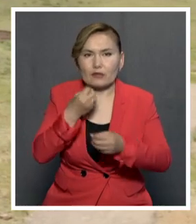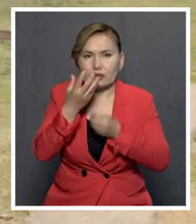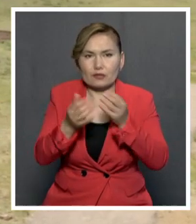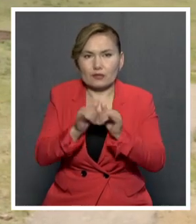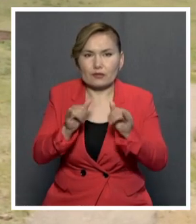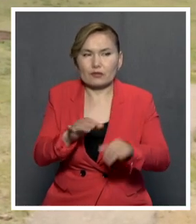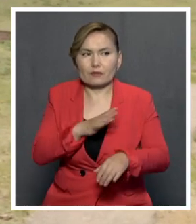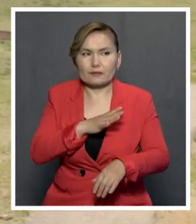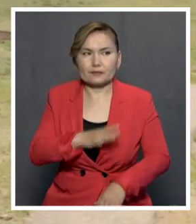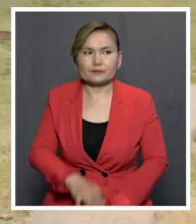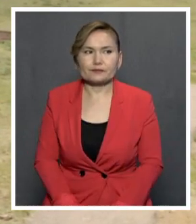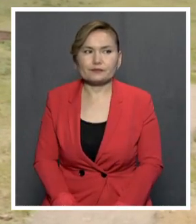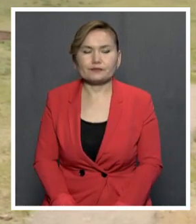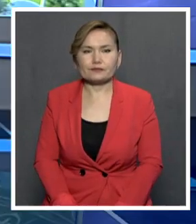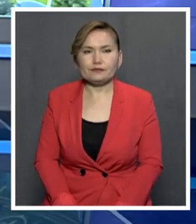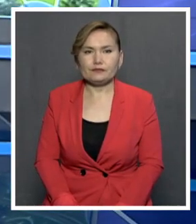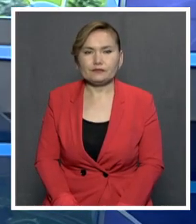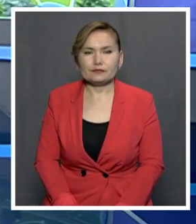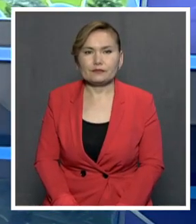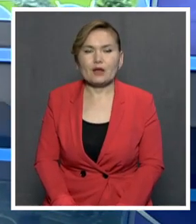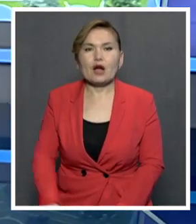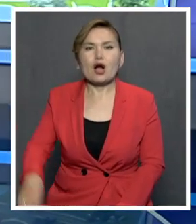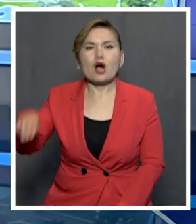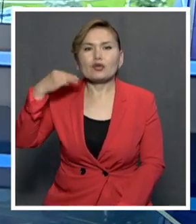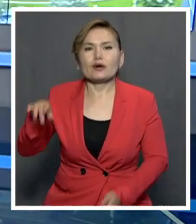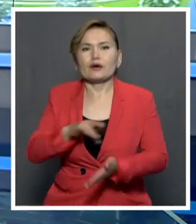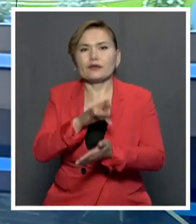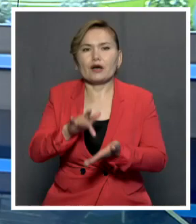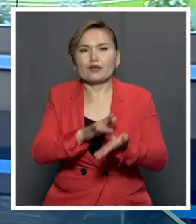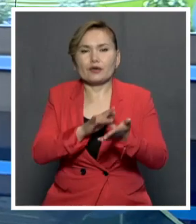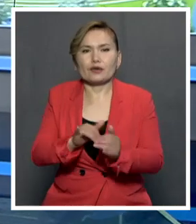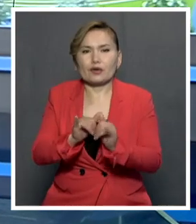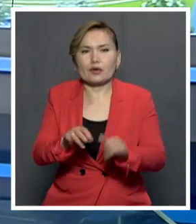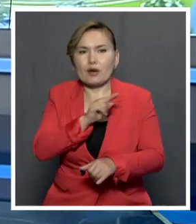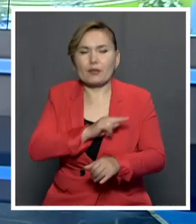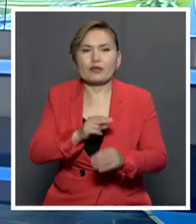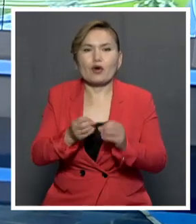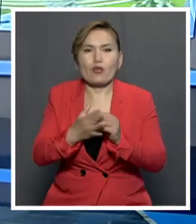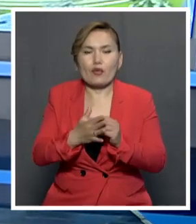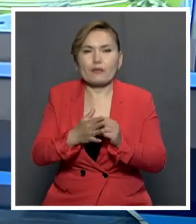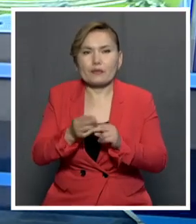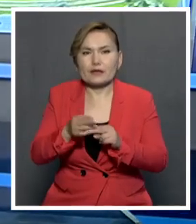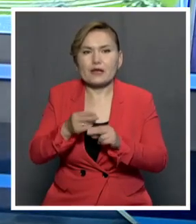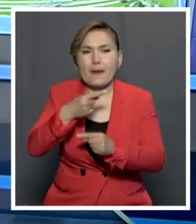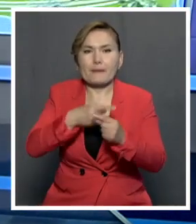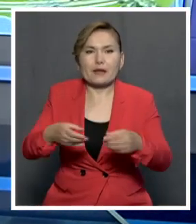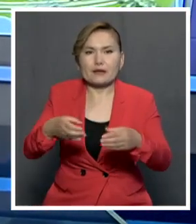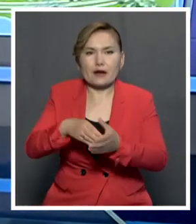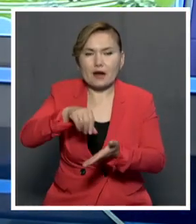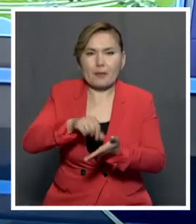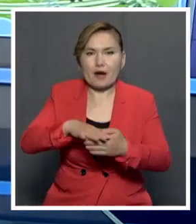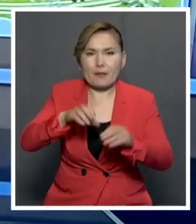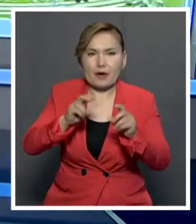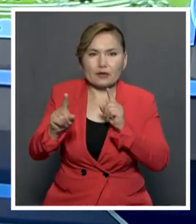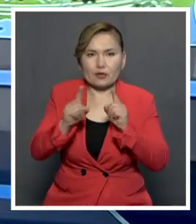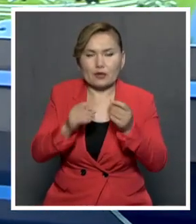ұлттық телеарнасы, Қарағанды облысынан. Ал Түркістанда туристік салада жұмыс істейтін 15 елдің бизнес құрылымдарының өкілдері мен мамандары